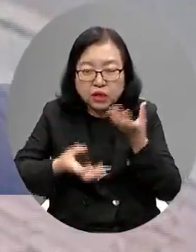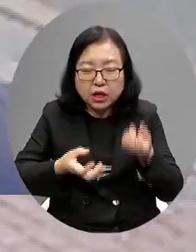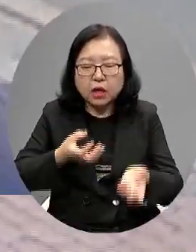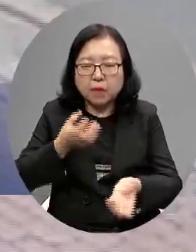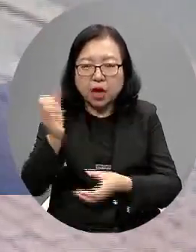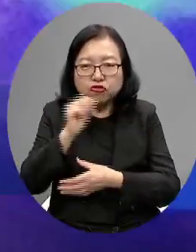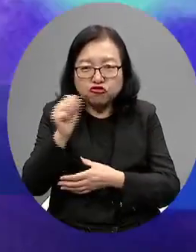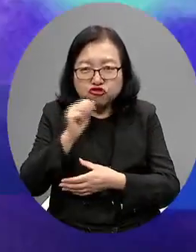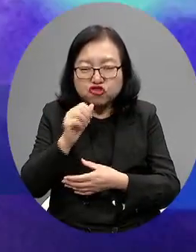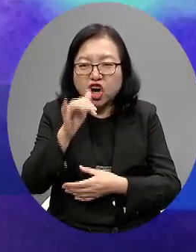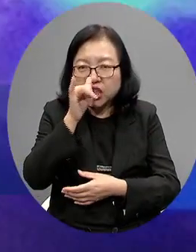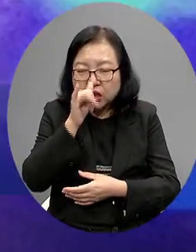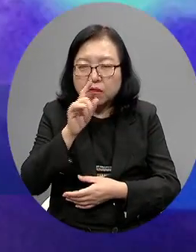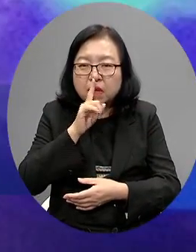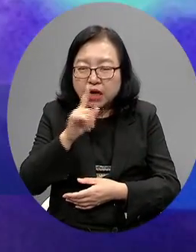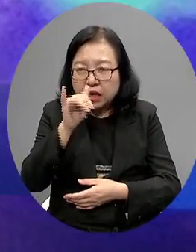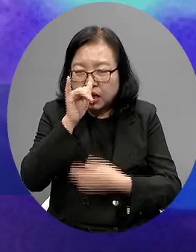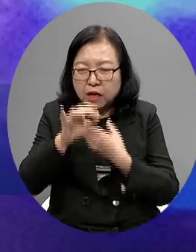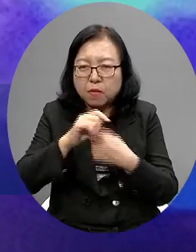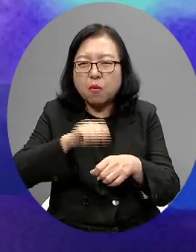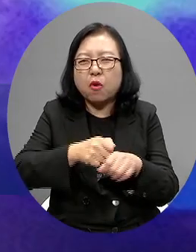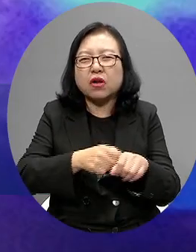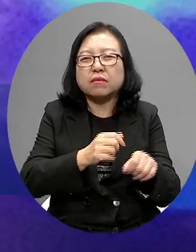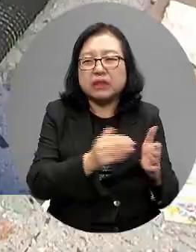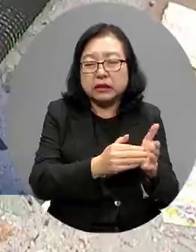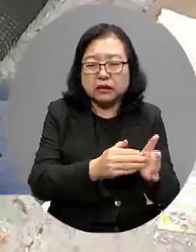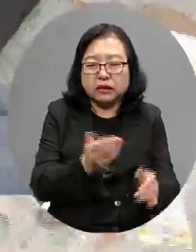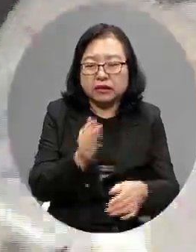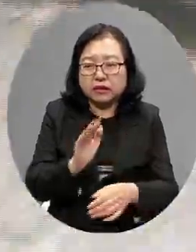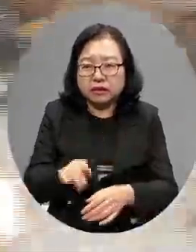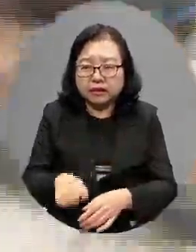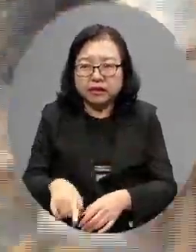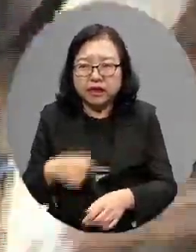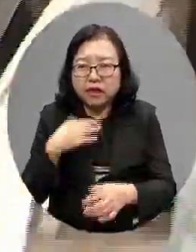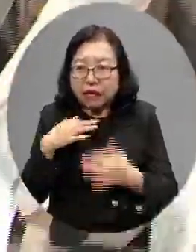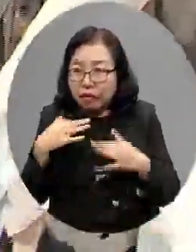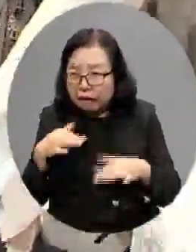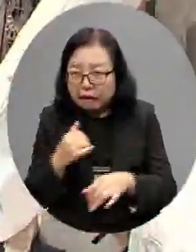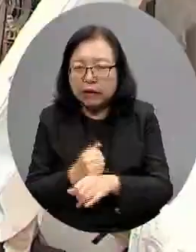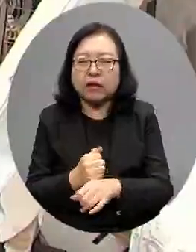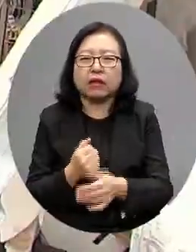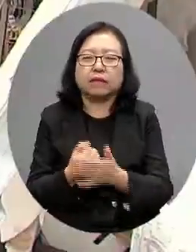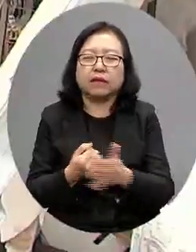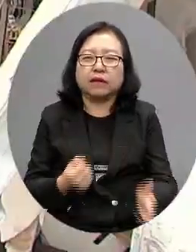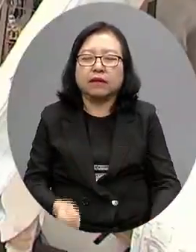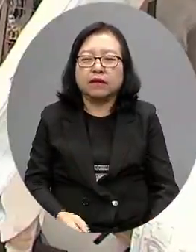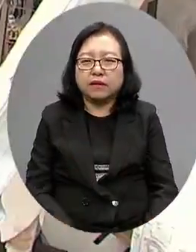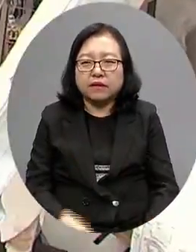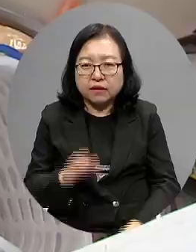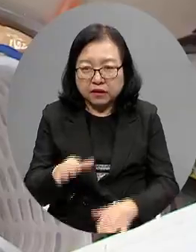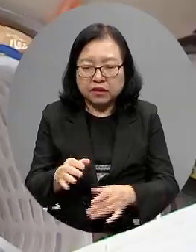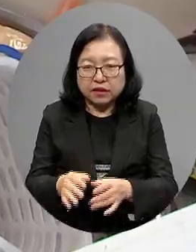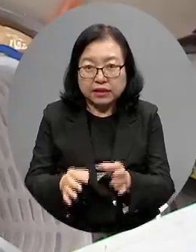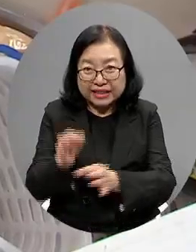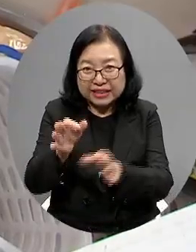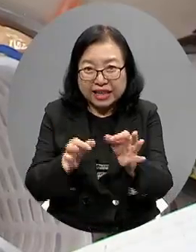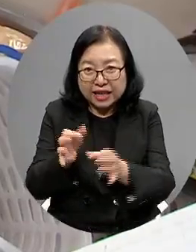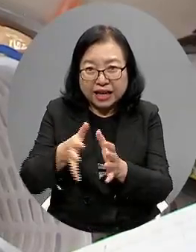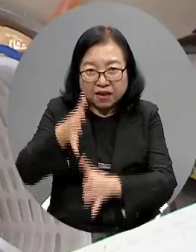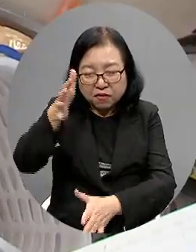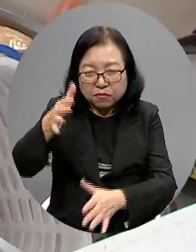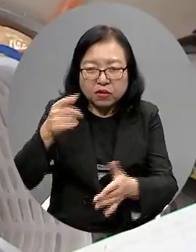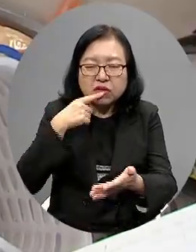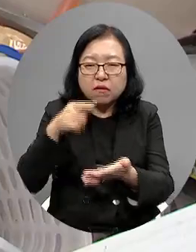음주운전을 하지 않았다고 한 부분을 승용차가 돌진한 상가 피해자는 아직 배상을 받지